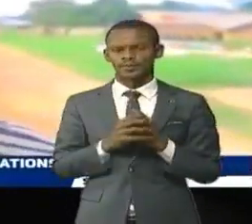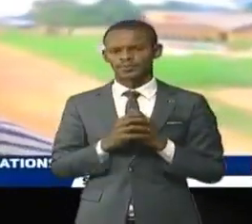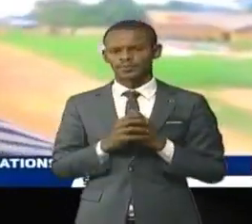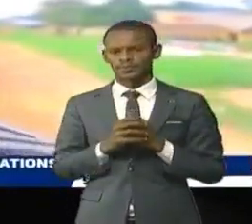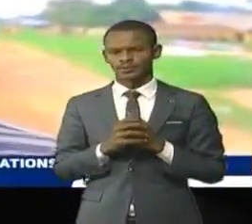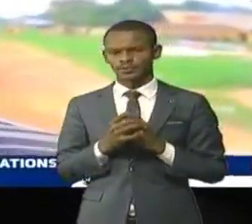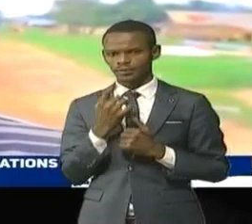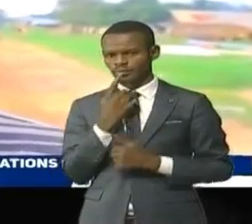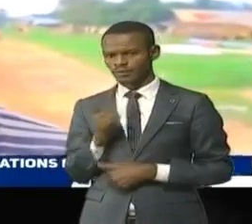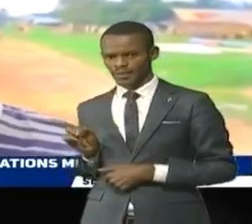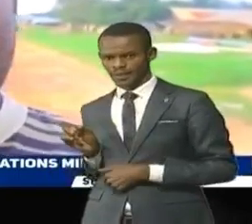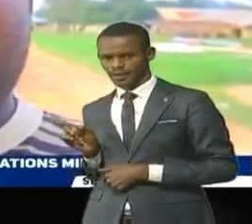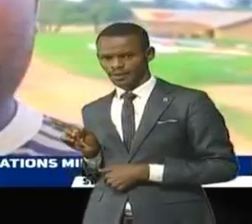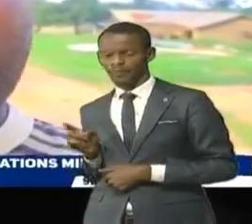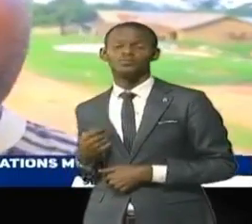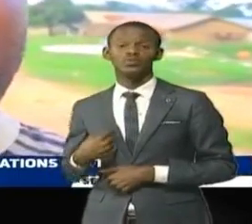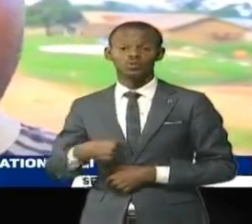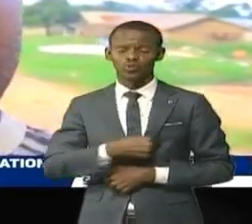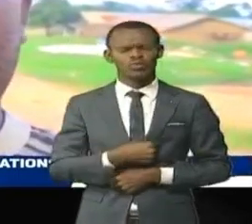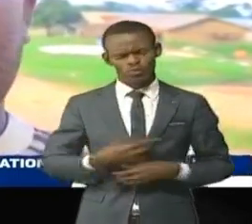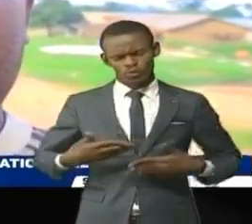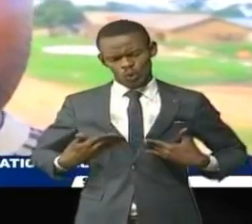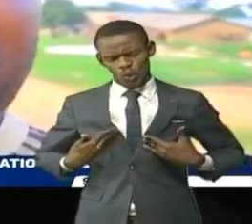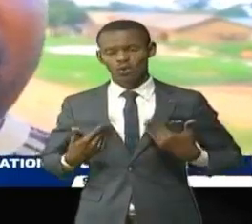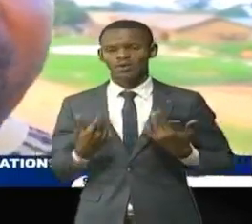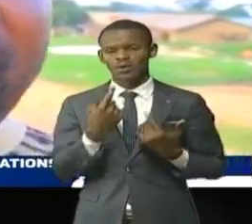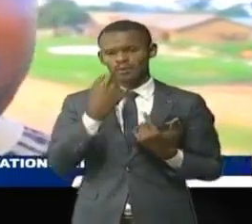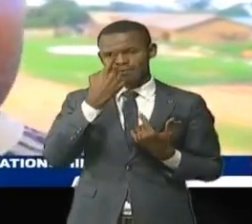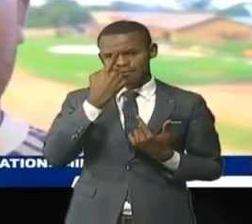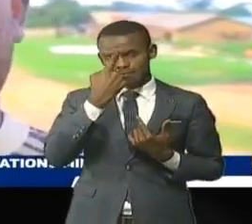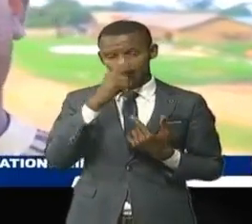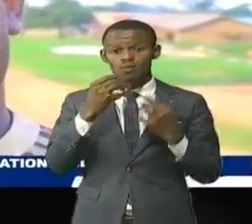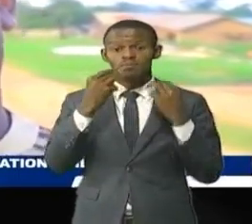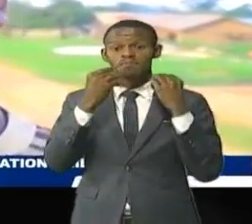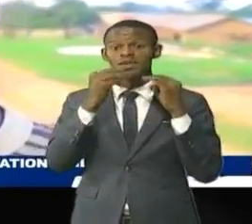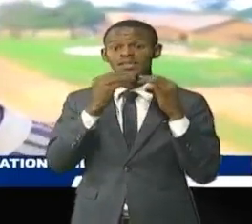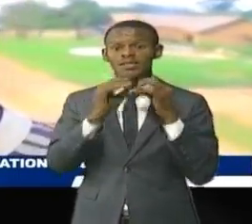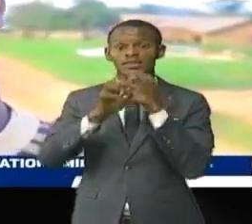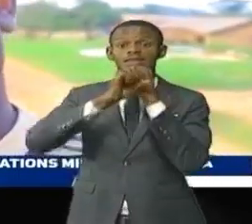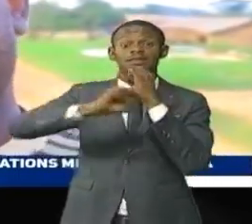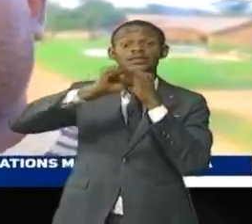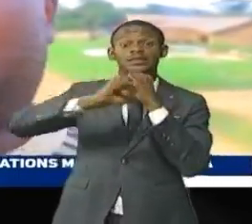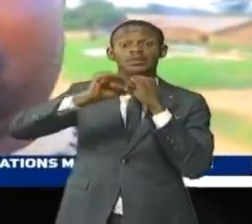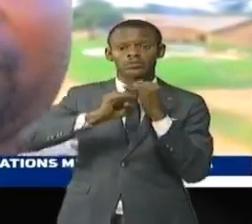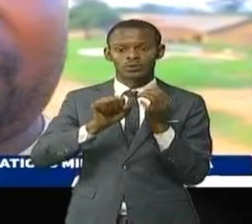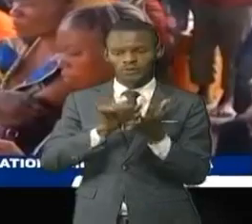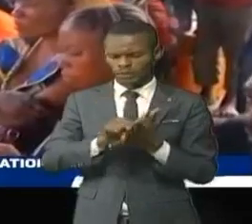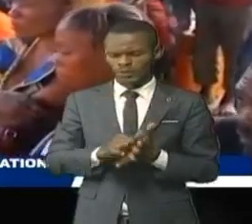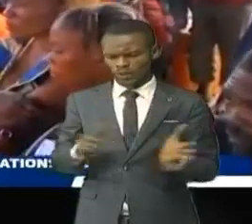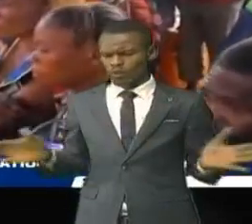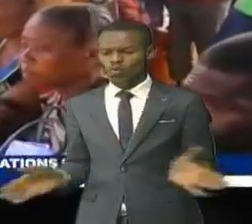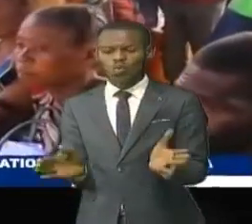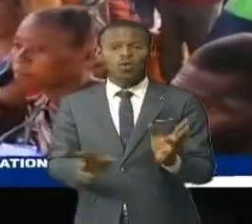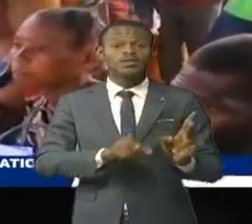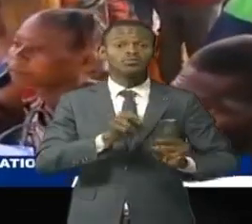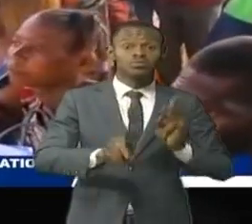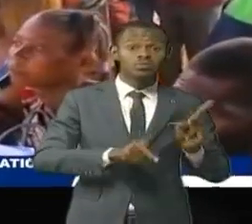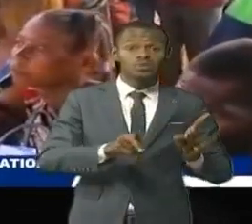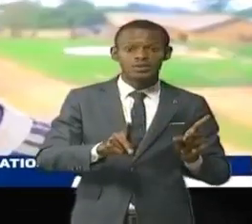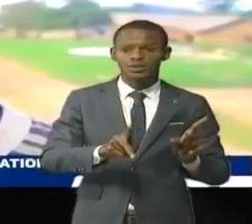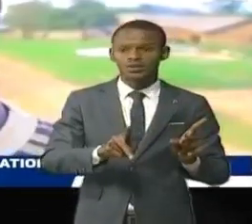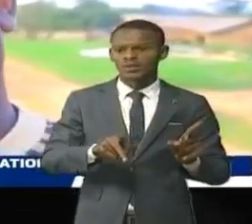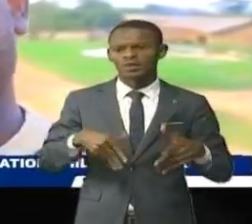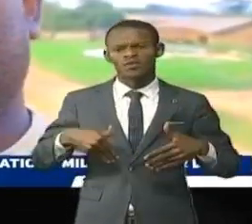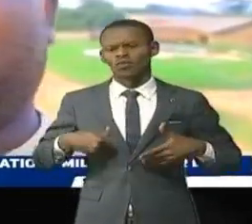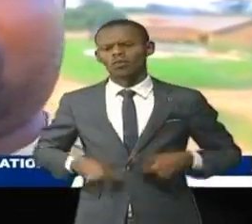à sensibilisation. Nous saluons cette initiative de sensibilisation qui va motiver la population à regagner leur milieu abandonné.